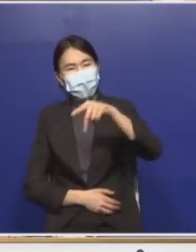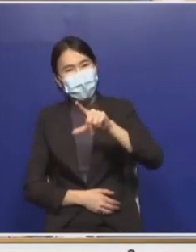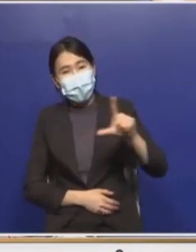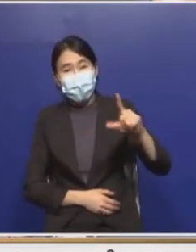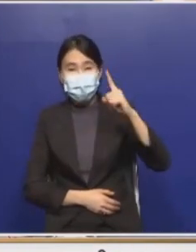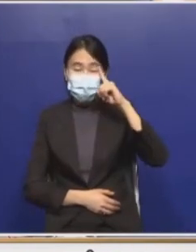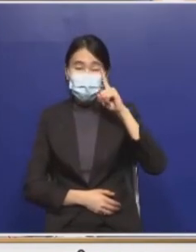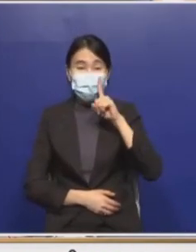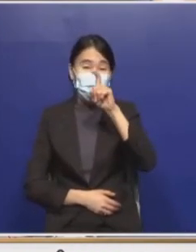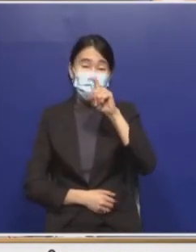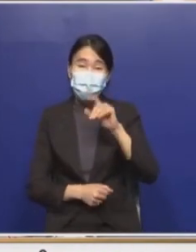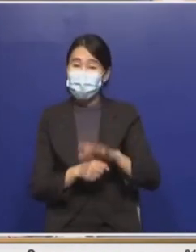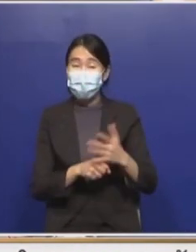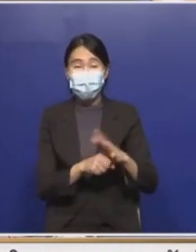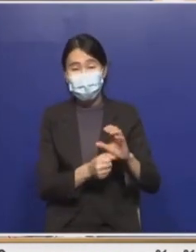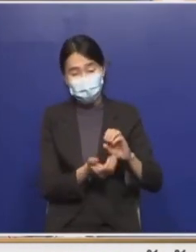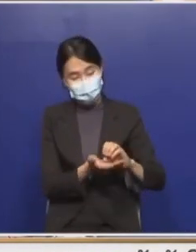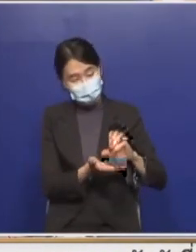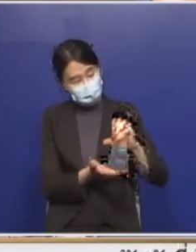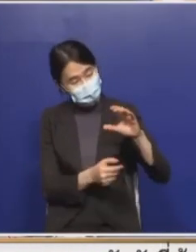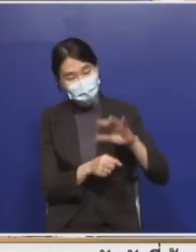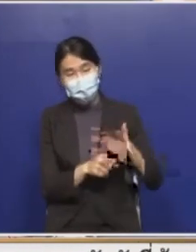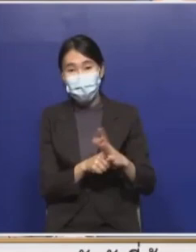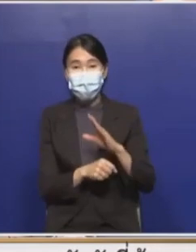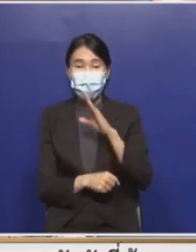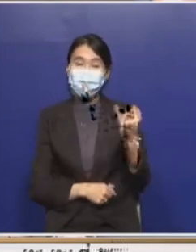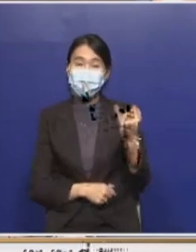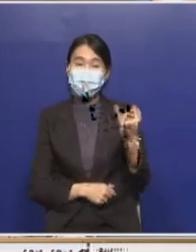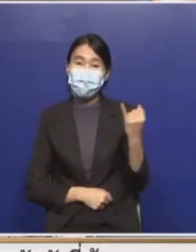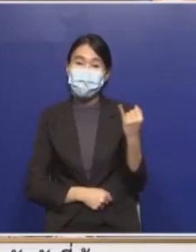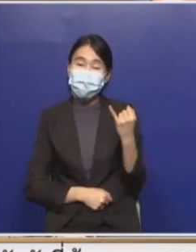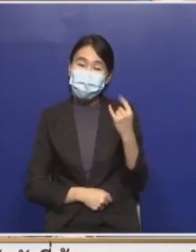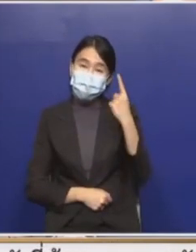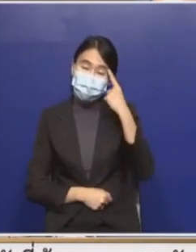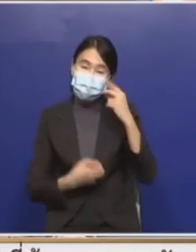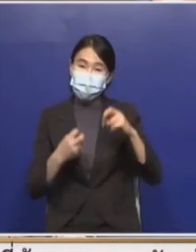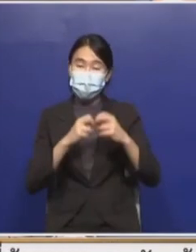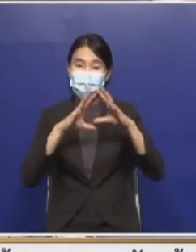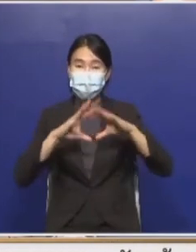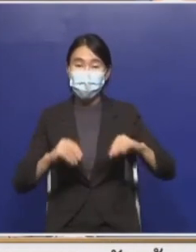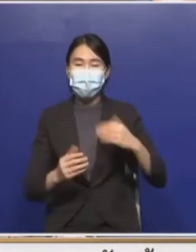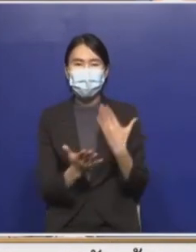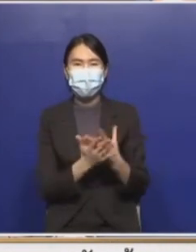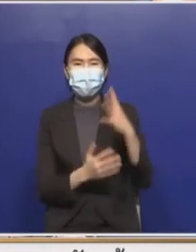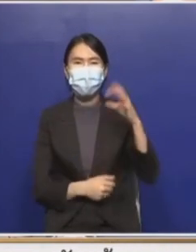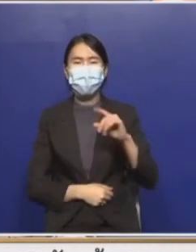ไม่พอถ้าสถานการณ์ไม่ดีขึ้นจะเอาเงินจากที่ไหน